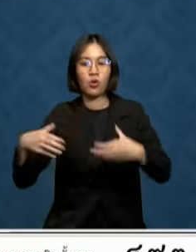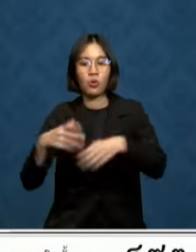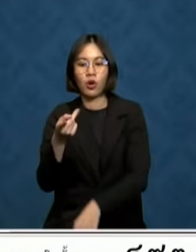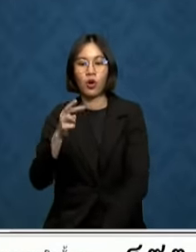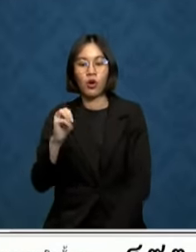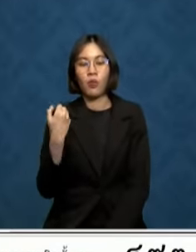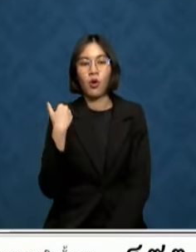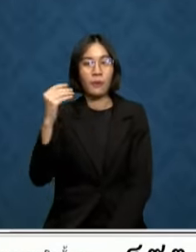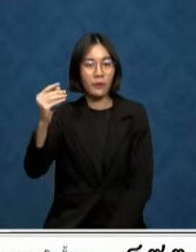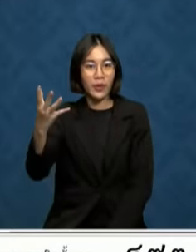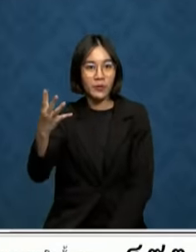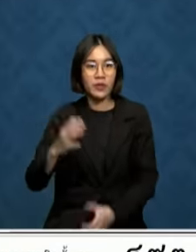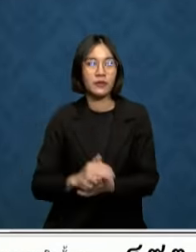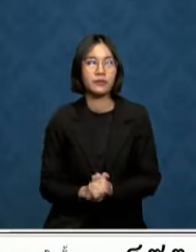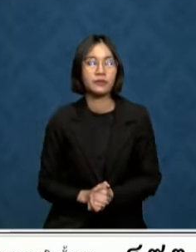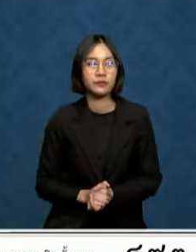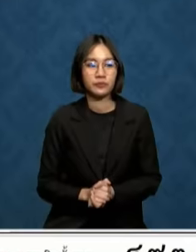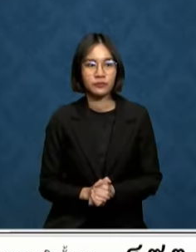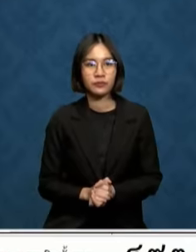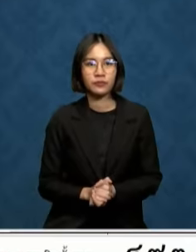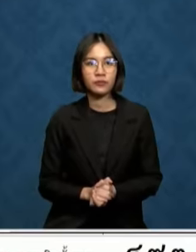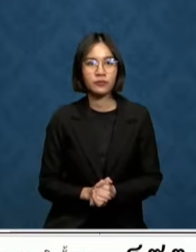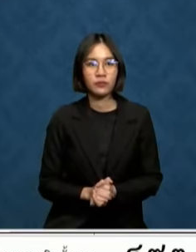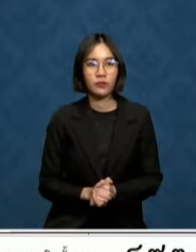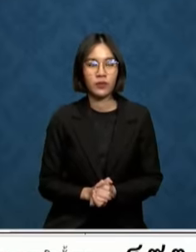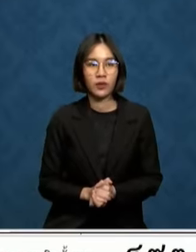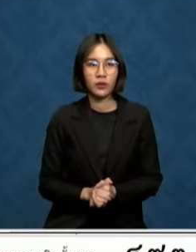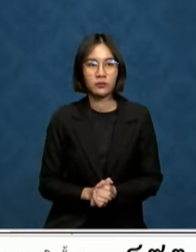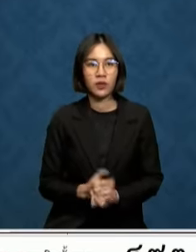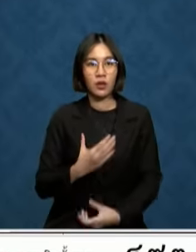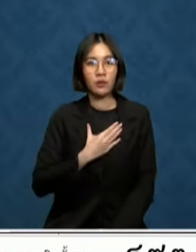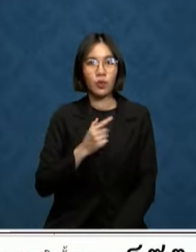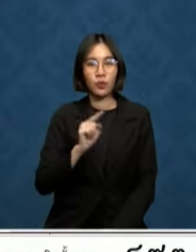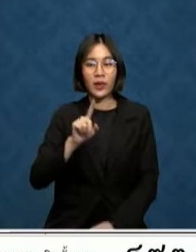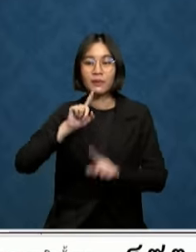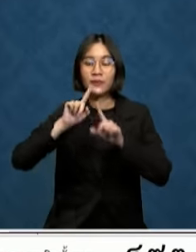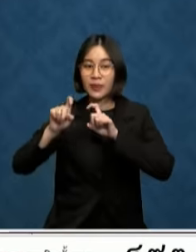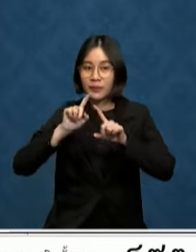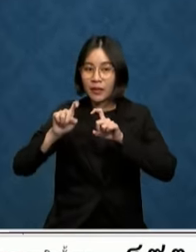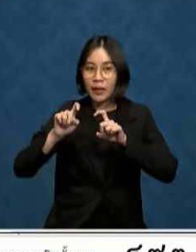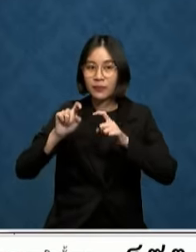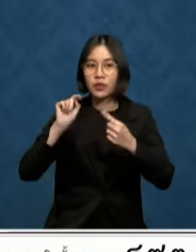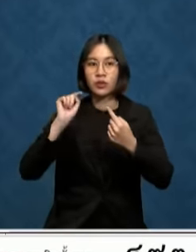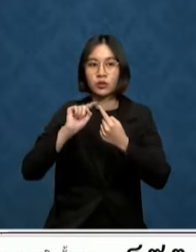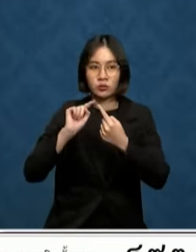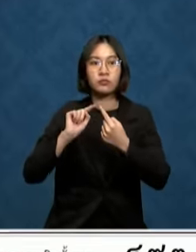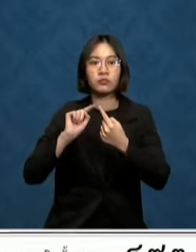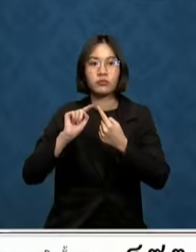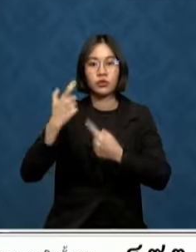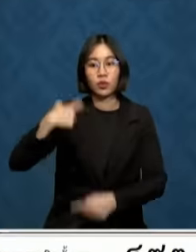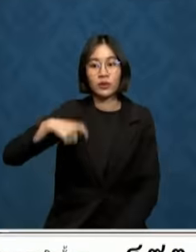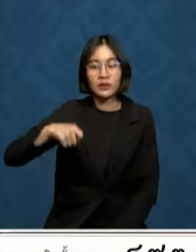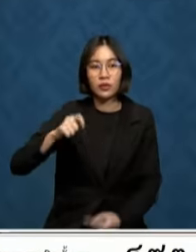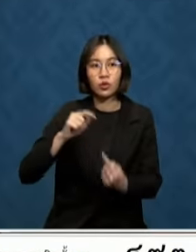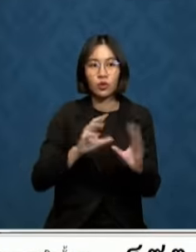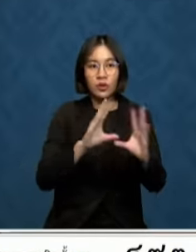ตี ที่ถูกเสนอเข้ามาซึพ Dragathat,ผมเองได้สอบตามเรื่องนี้ ไปที่กิจสดีกาใน